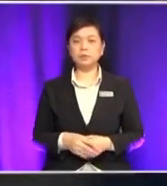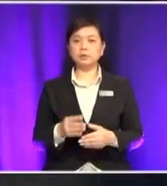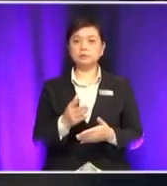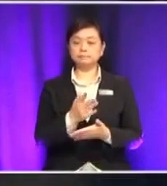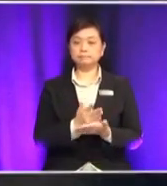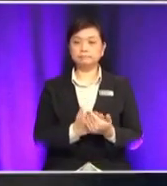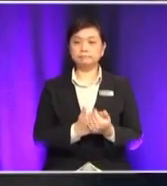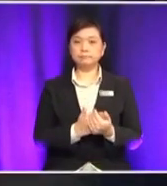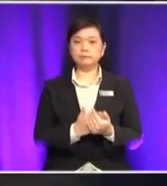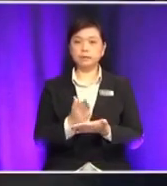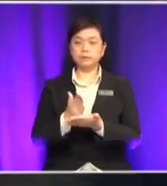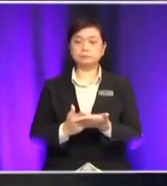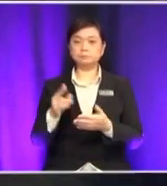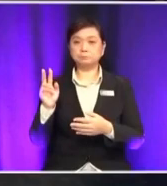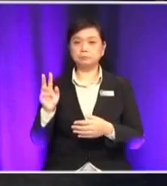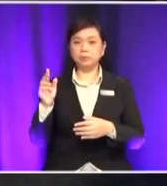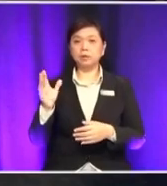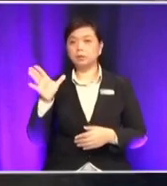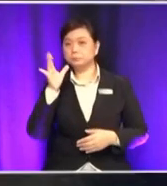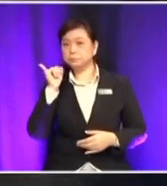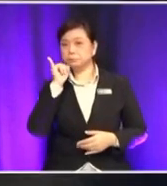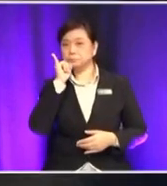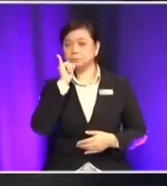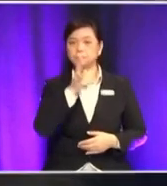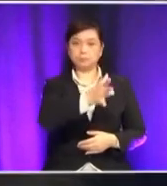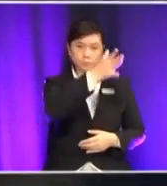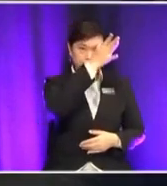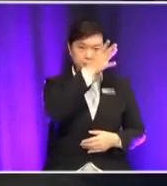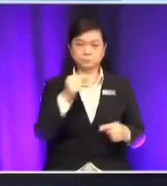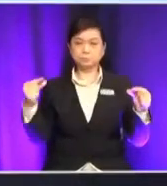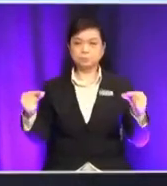bilangan kromosom di kekalkan di setiap generasi